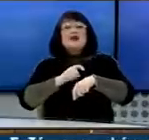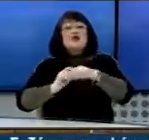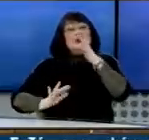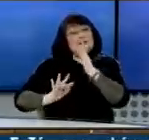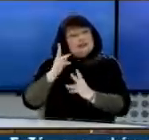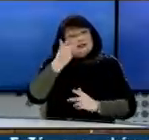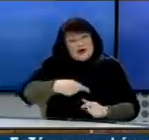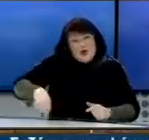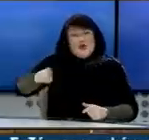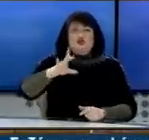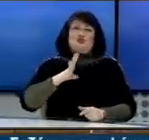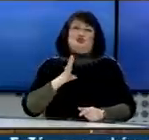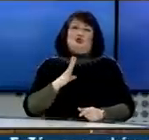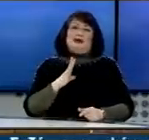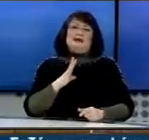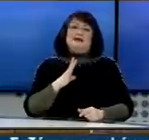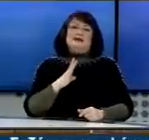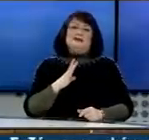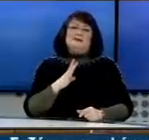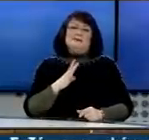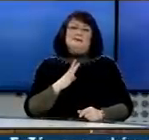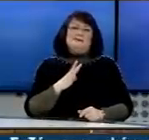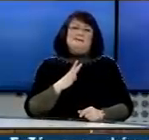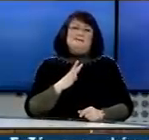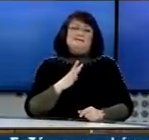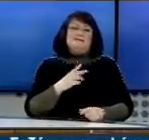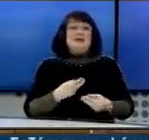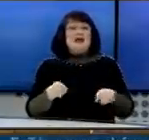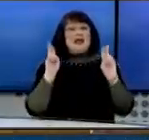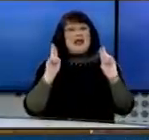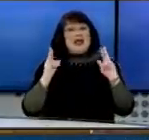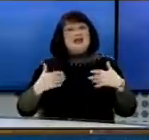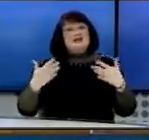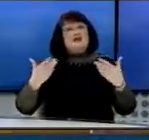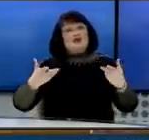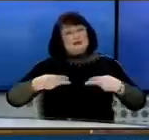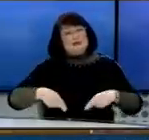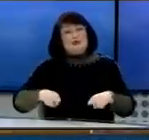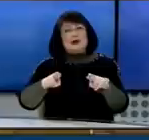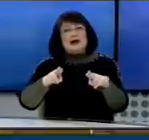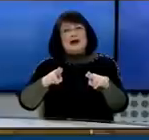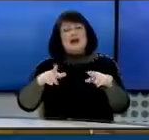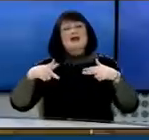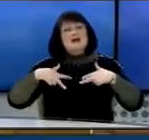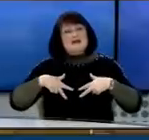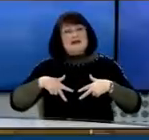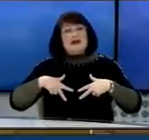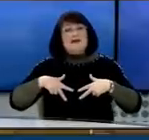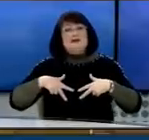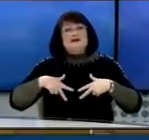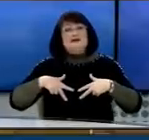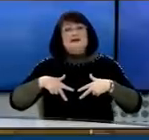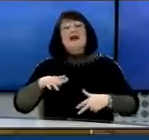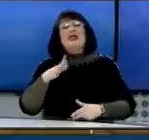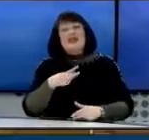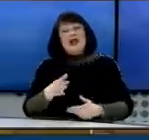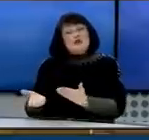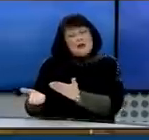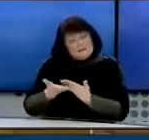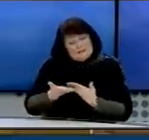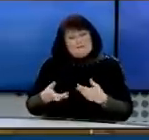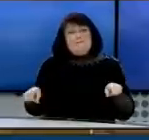ευημερίας για όλους. Σε αυτήν την αισιόδοξη πορεία, η κυβέρνηση θα ήθελε δίπλα